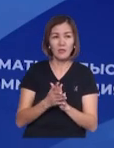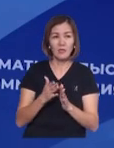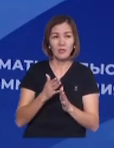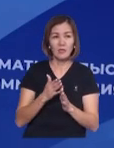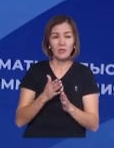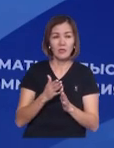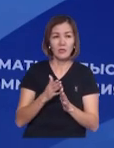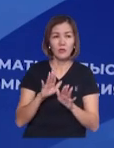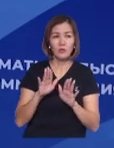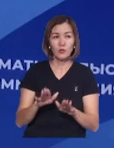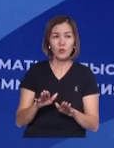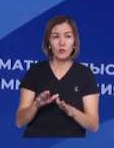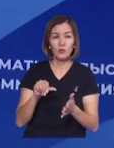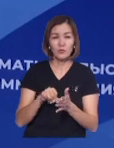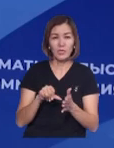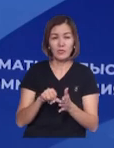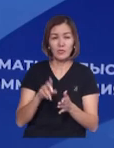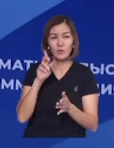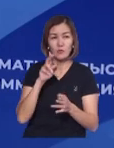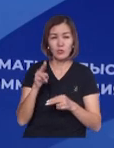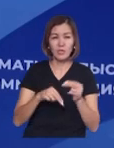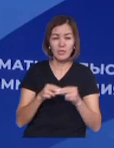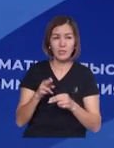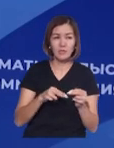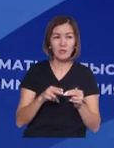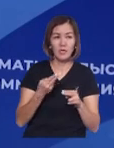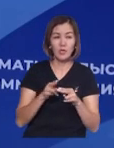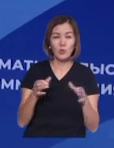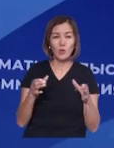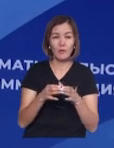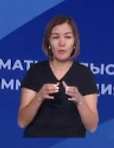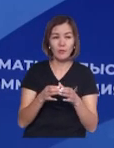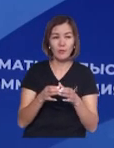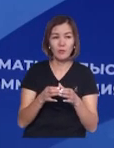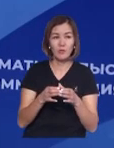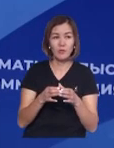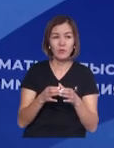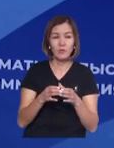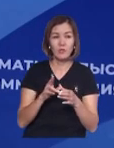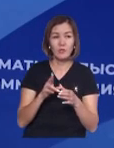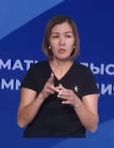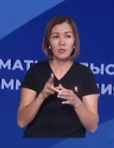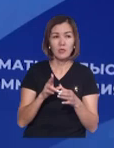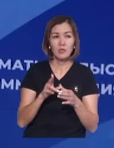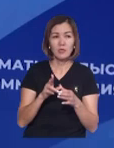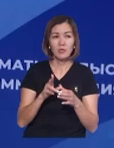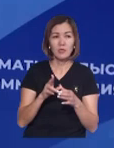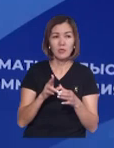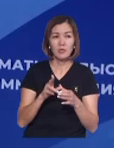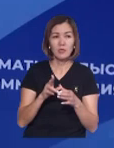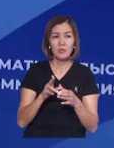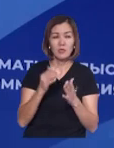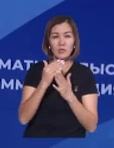недобросовестные участники государственных закупок эту компанию как бы в